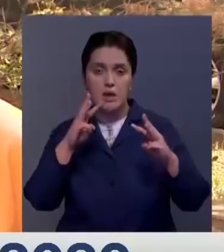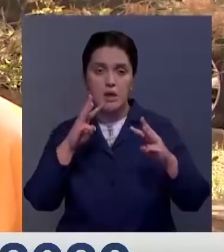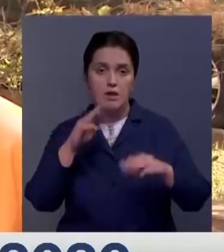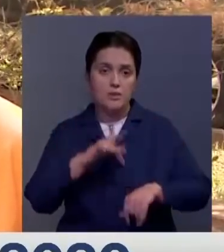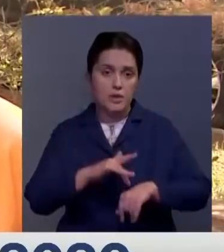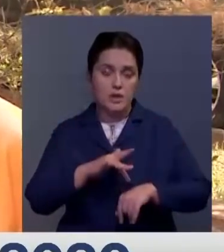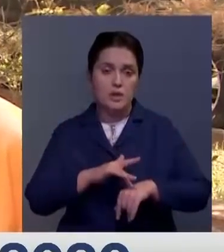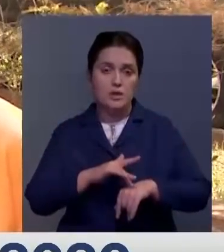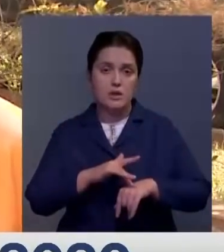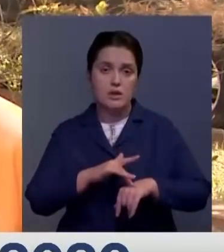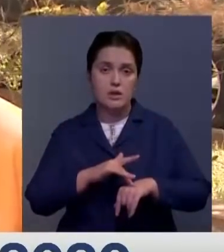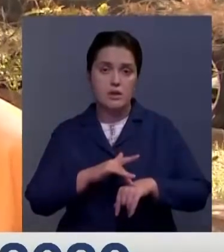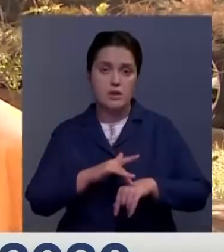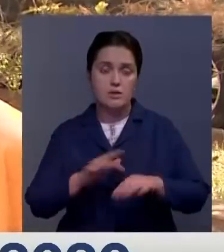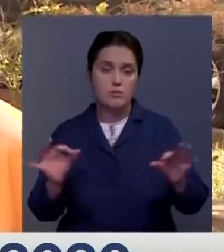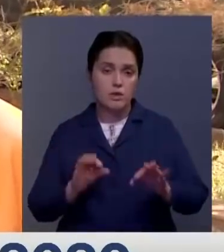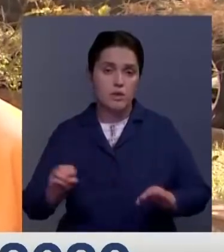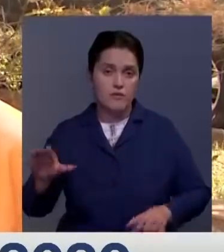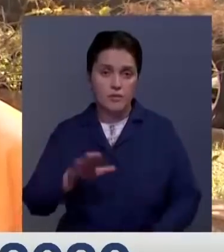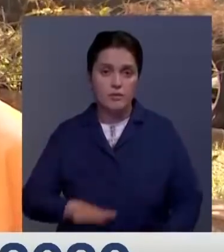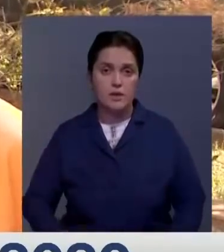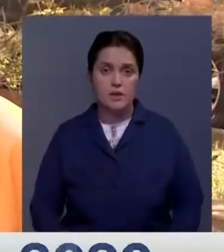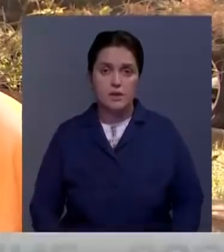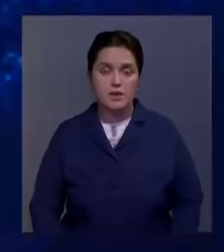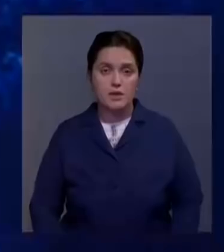предпочтения музыки в Европе.